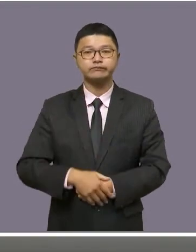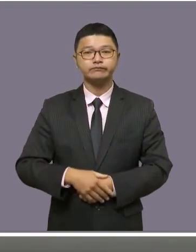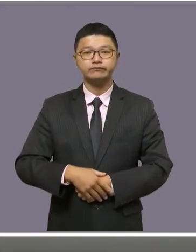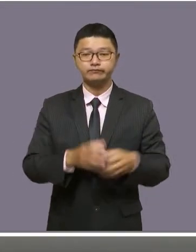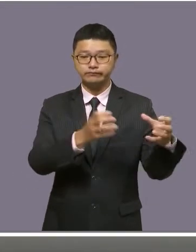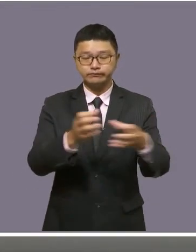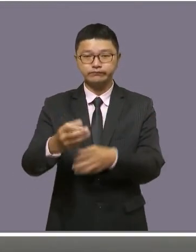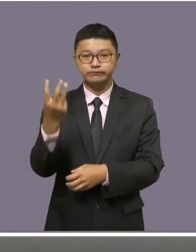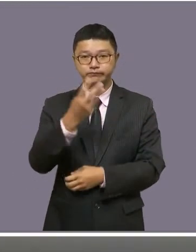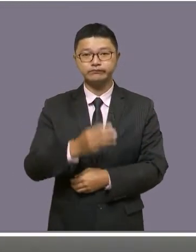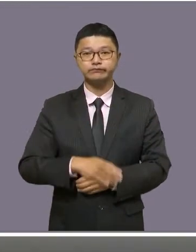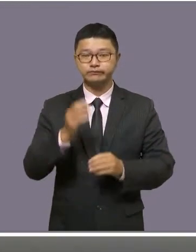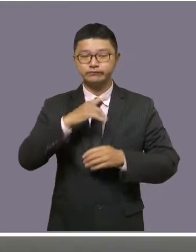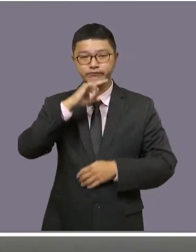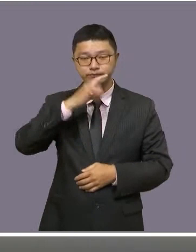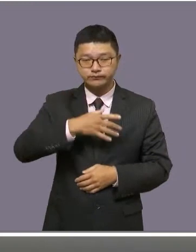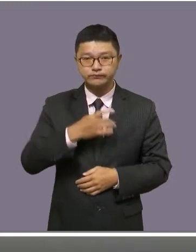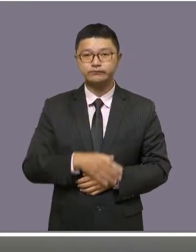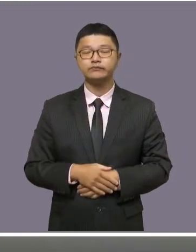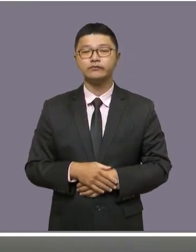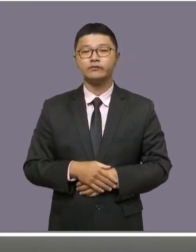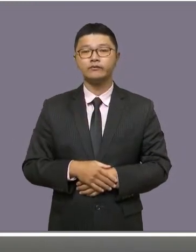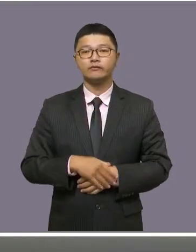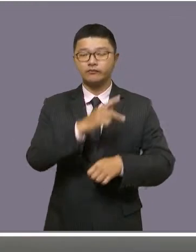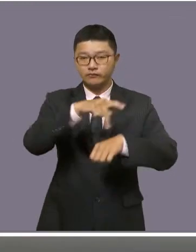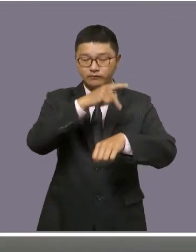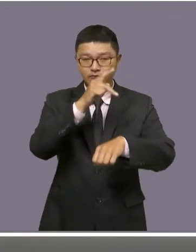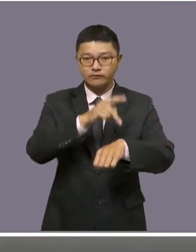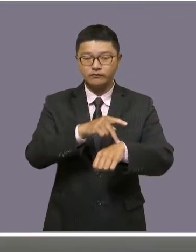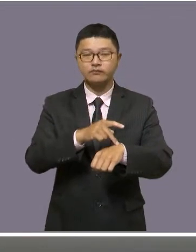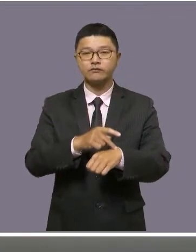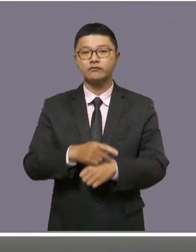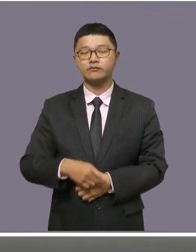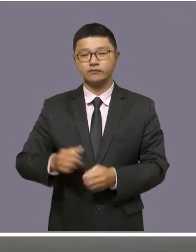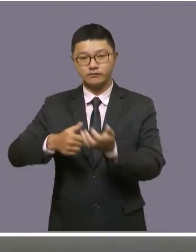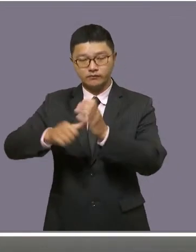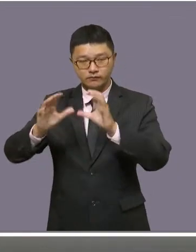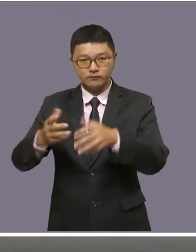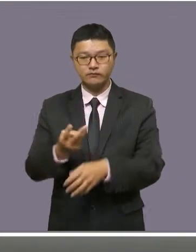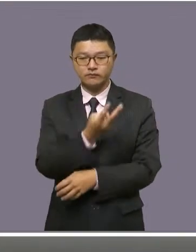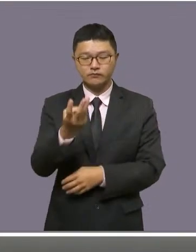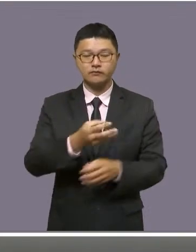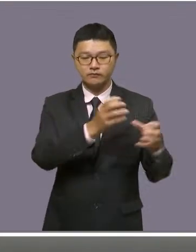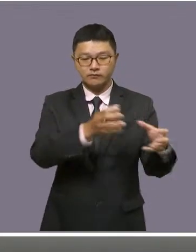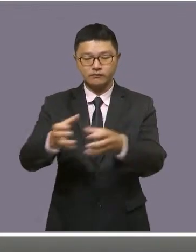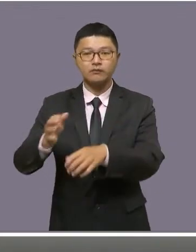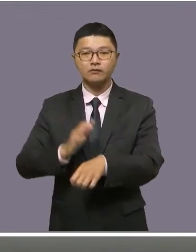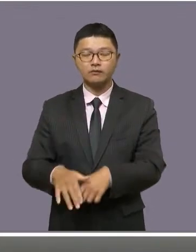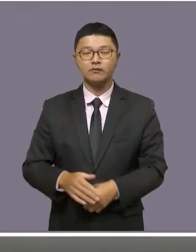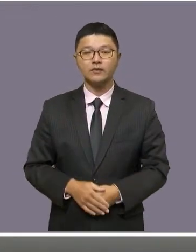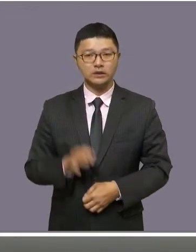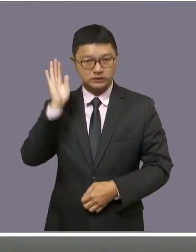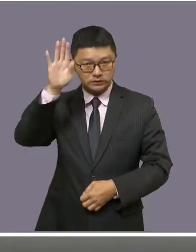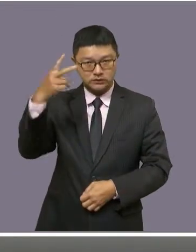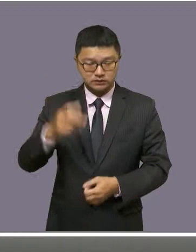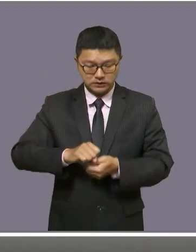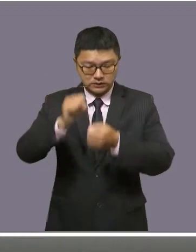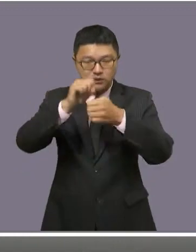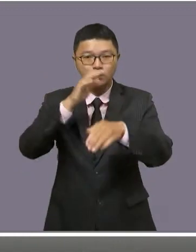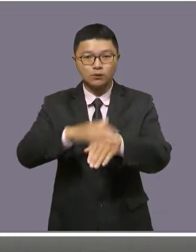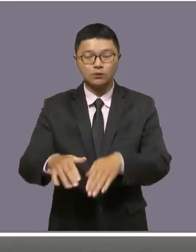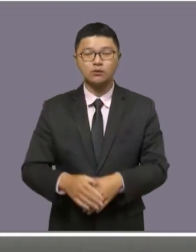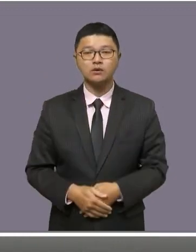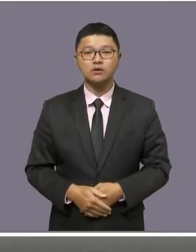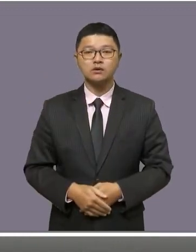基地，越南、菲律宾跟印尼，后续会陆续的来做增加。当然我们这个基地的任务除了来